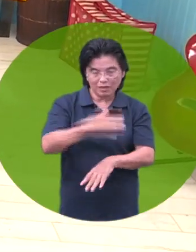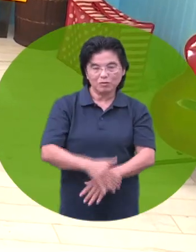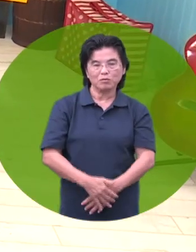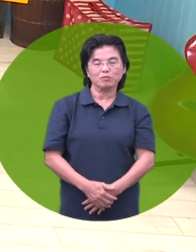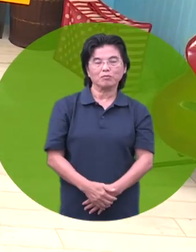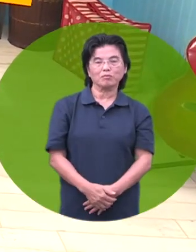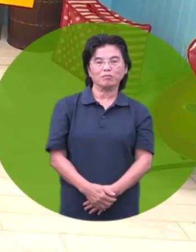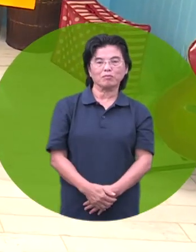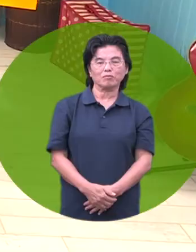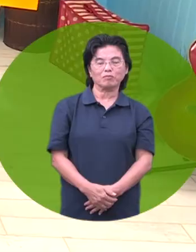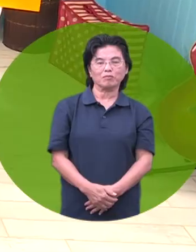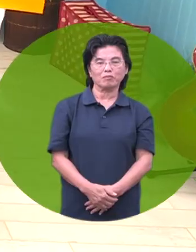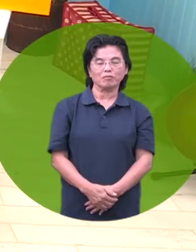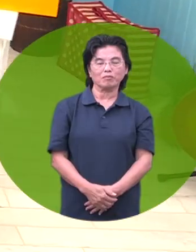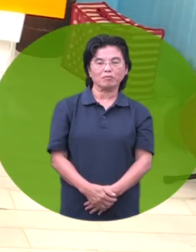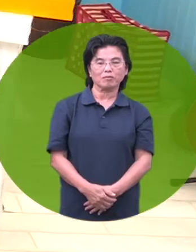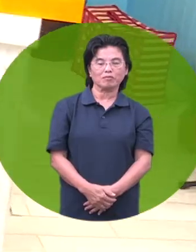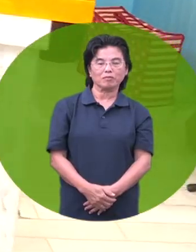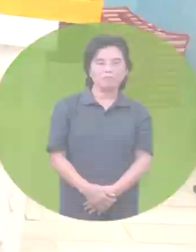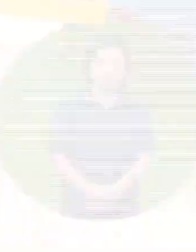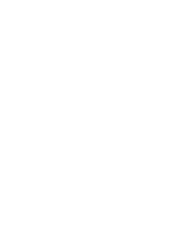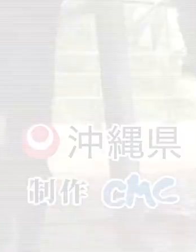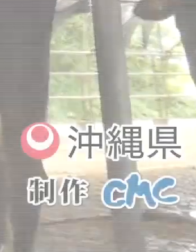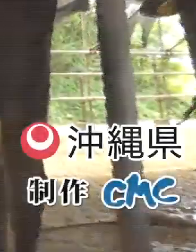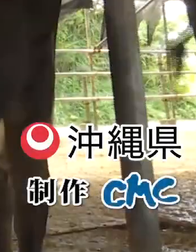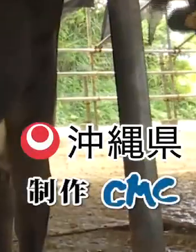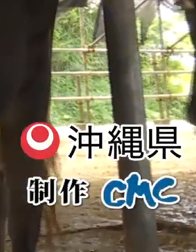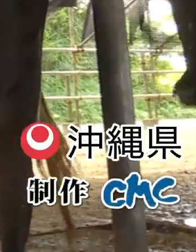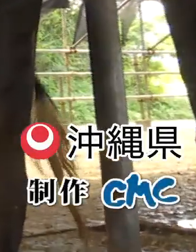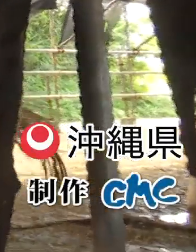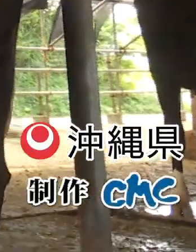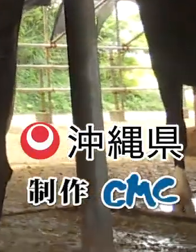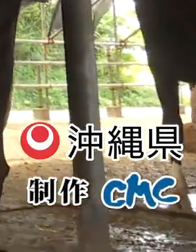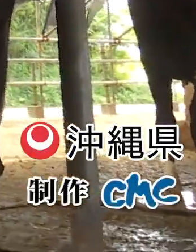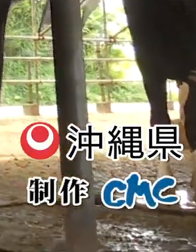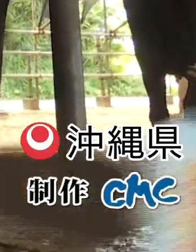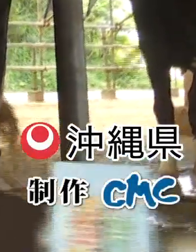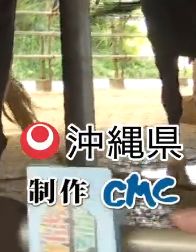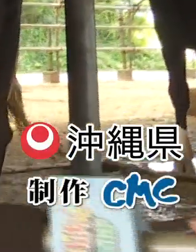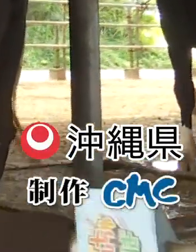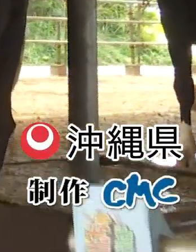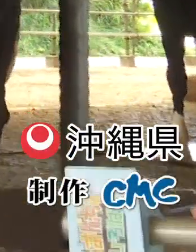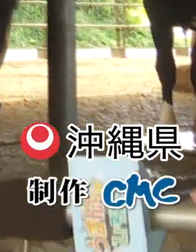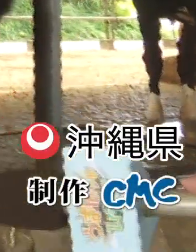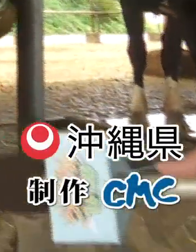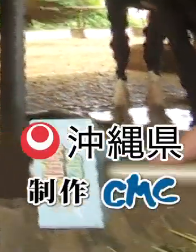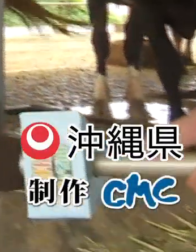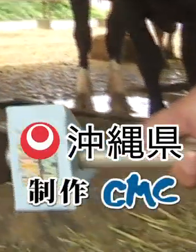好きな島言葉なんですか？